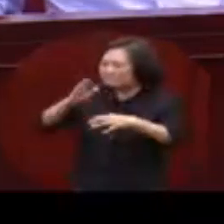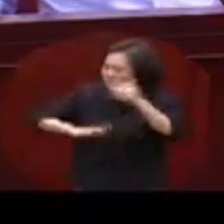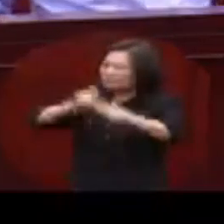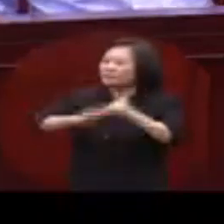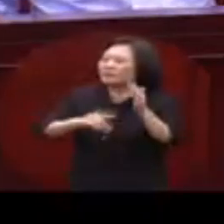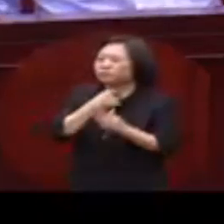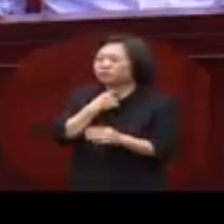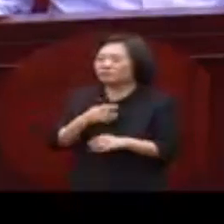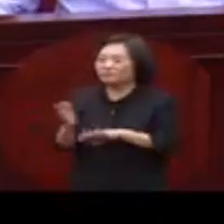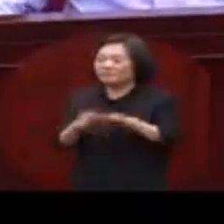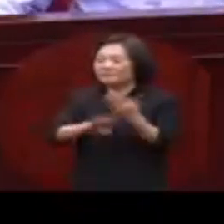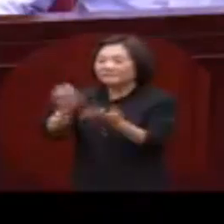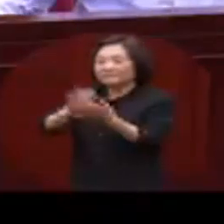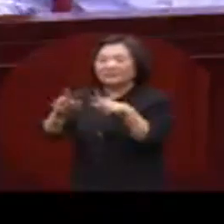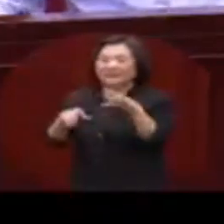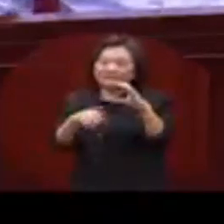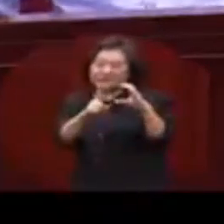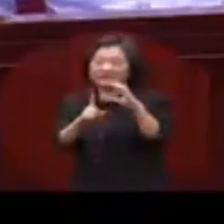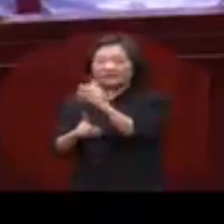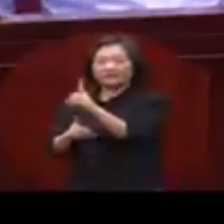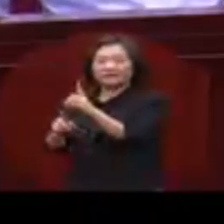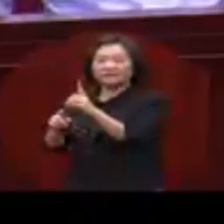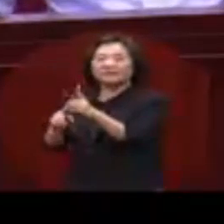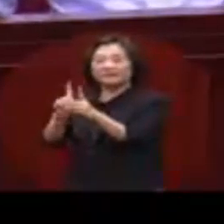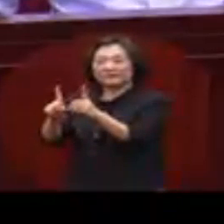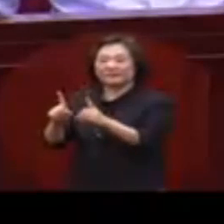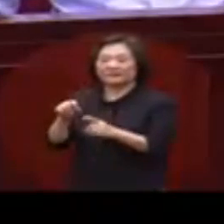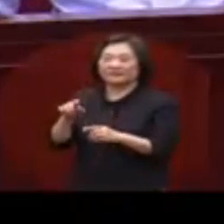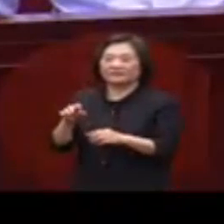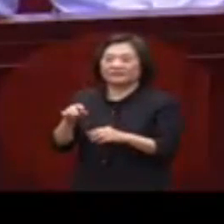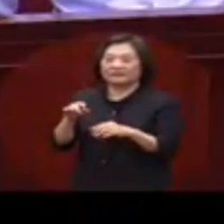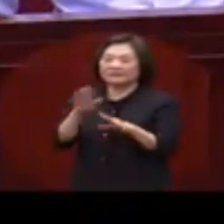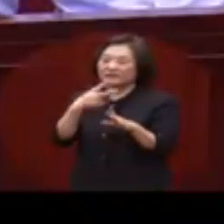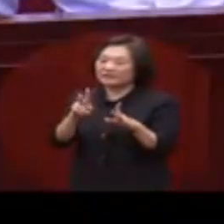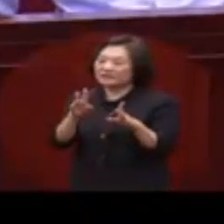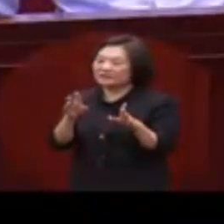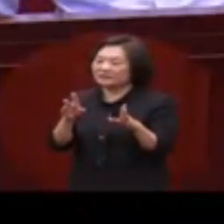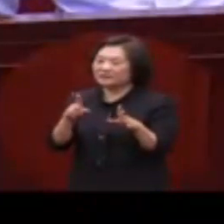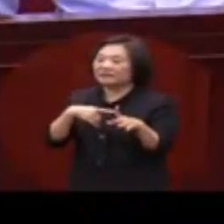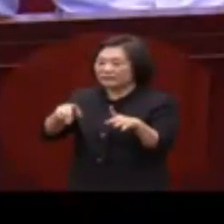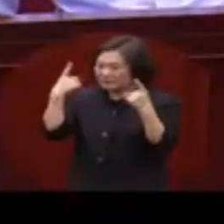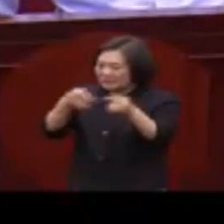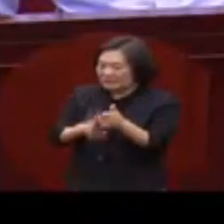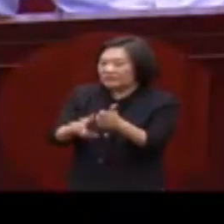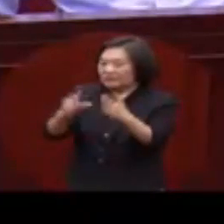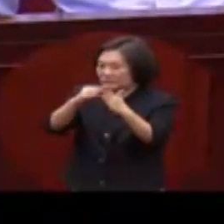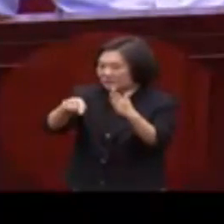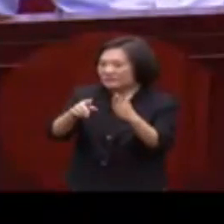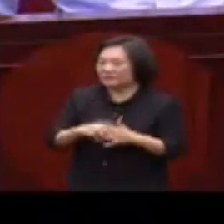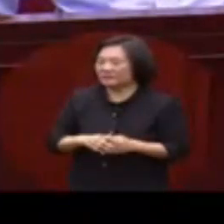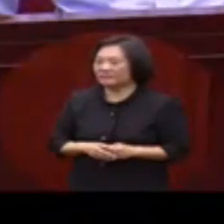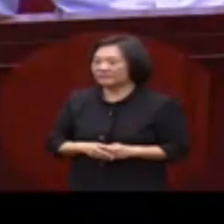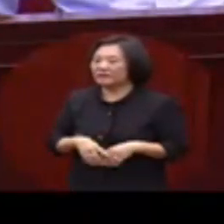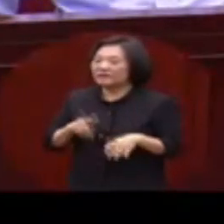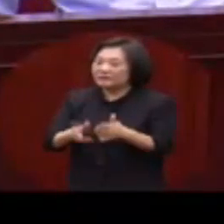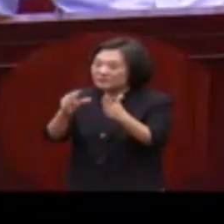那另外报告好消息E1 E2你知道，本来是铁路局的，我发现是这样，因为台北市政府还是能量比较高，所以我派彭副市长去跟铁